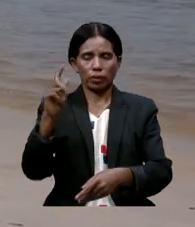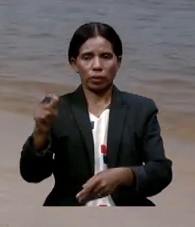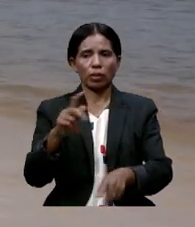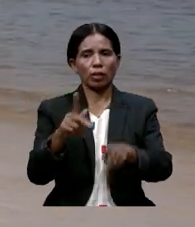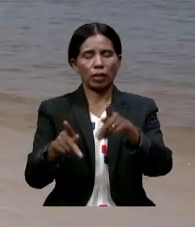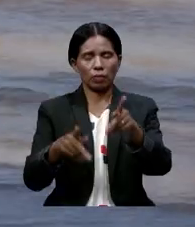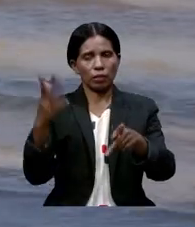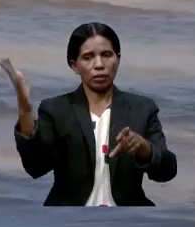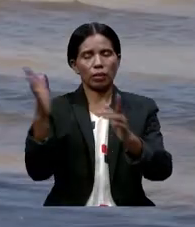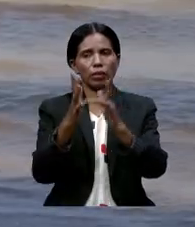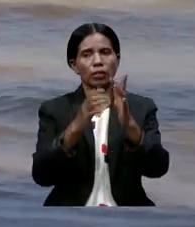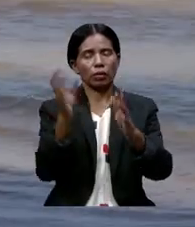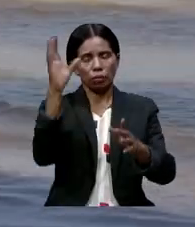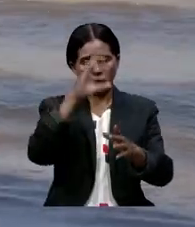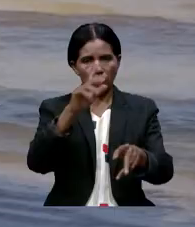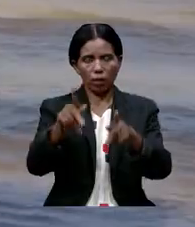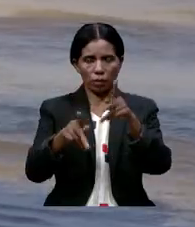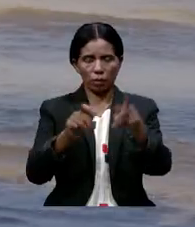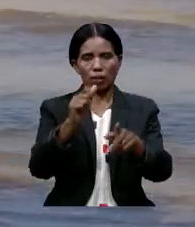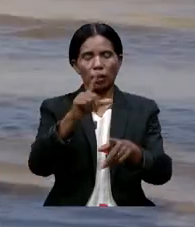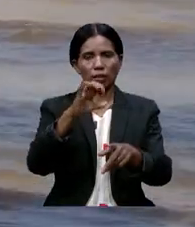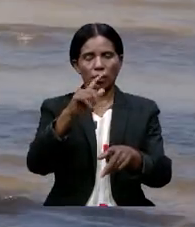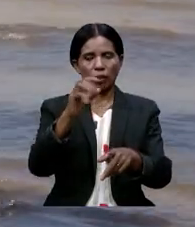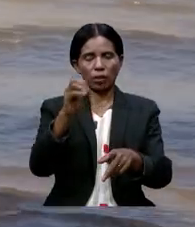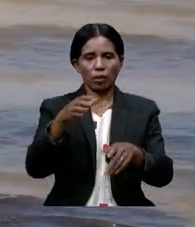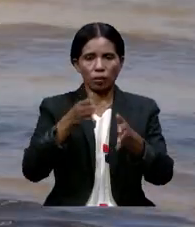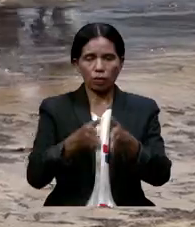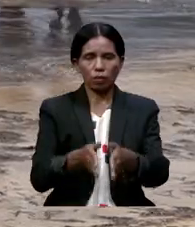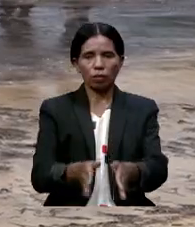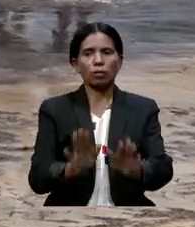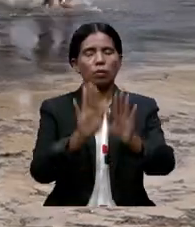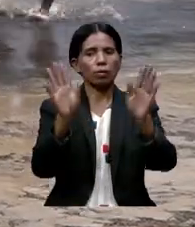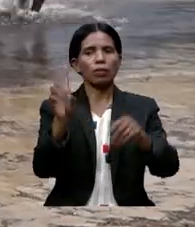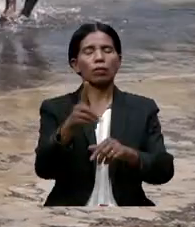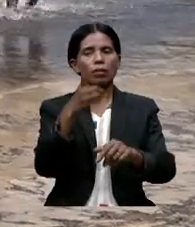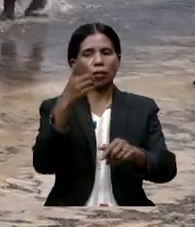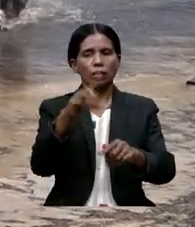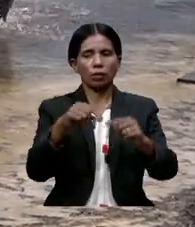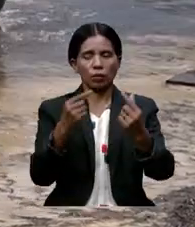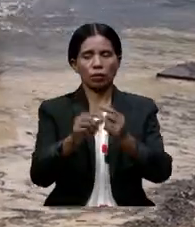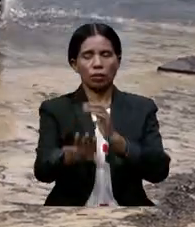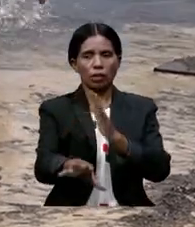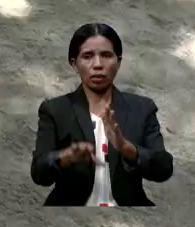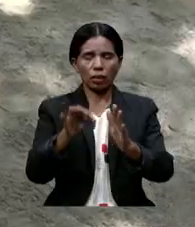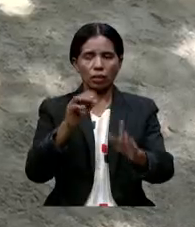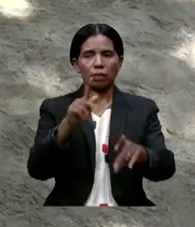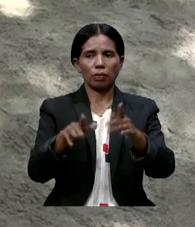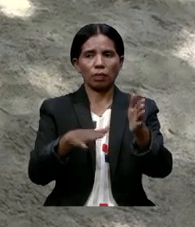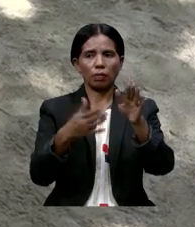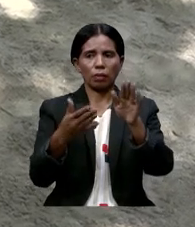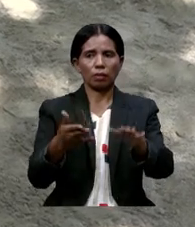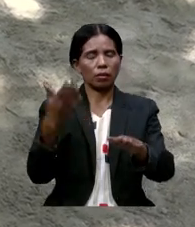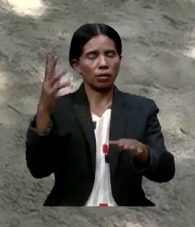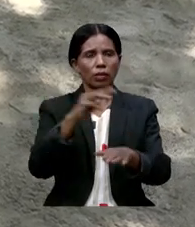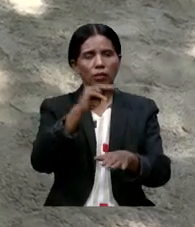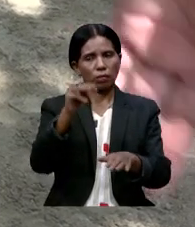Rei, buka tuir mate ising alito de gama, nebe mut iha domingo de der, no equipa foi enretan fali mate ising iha segunda